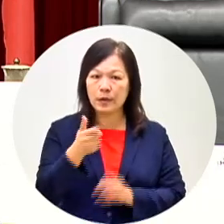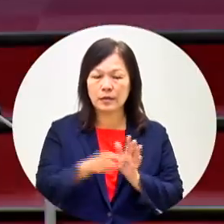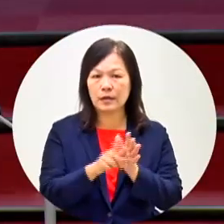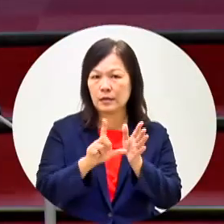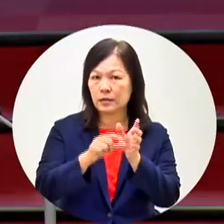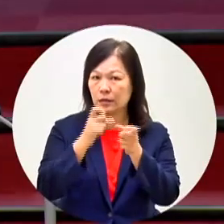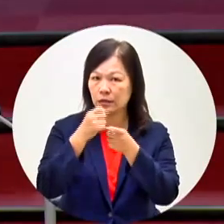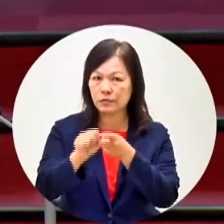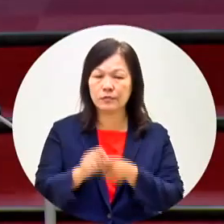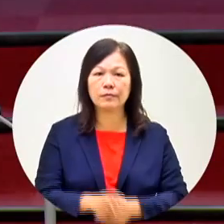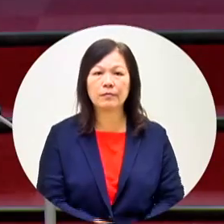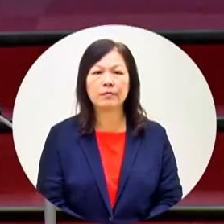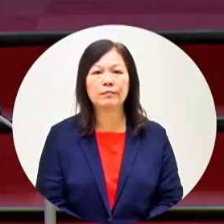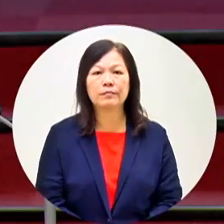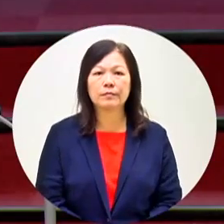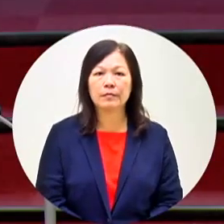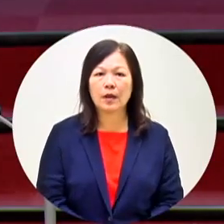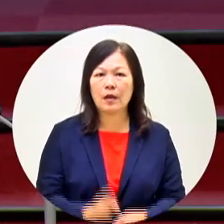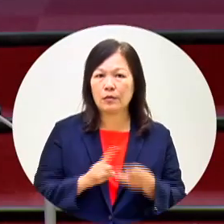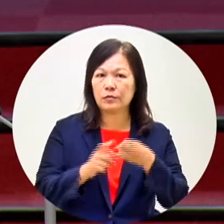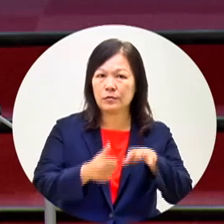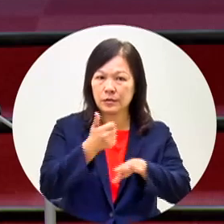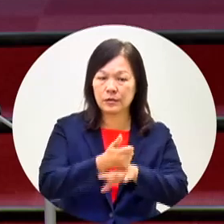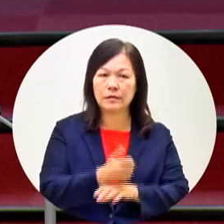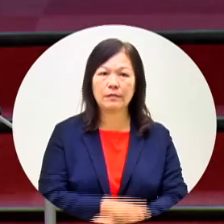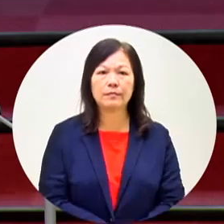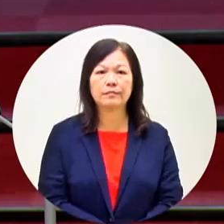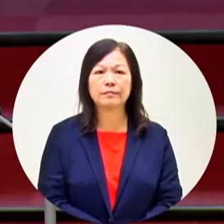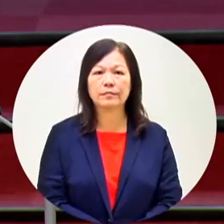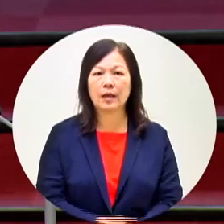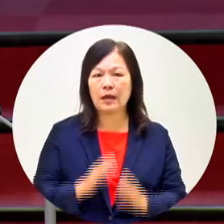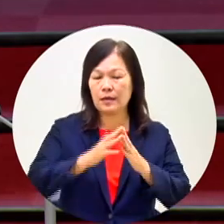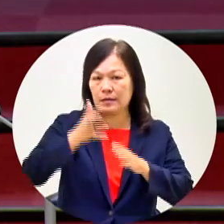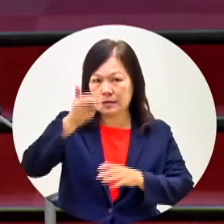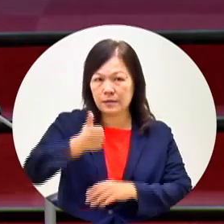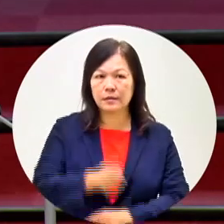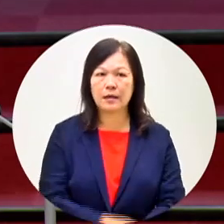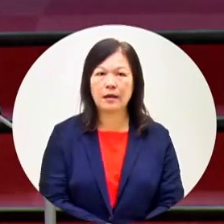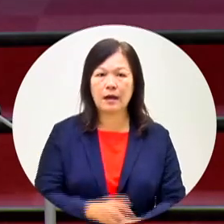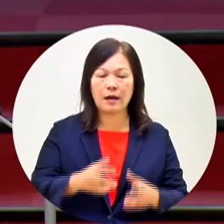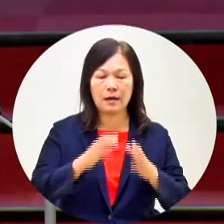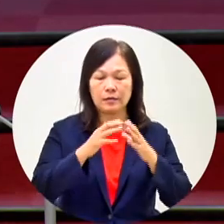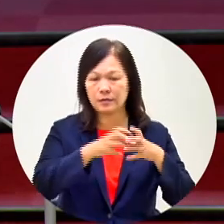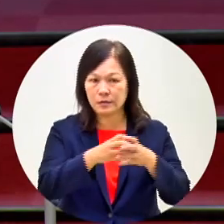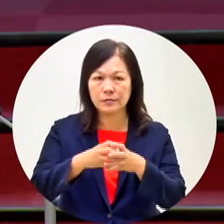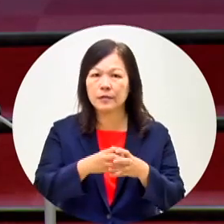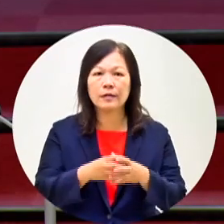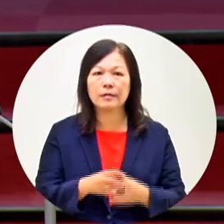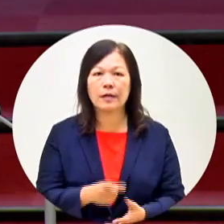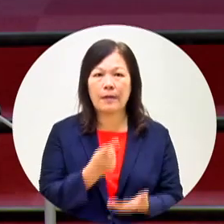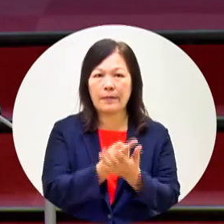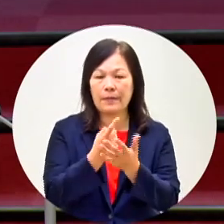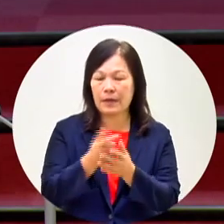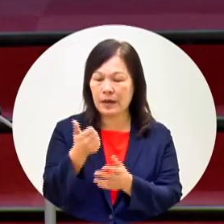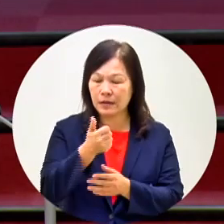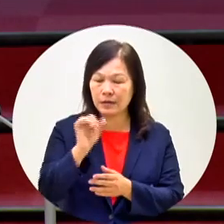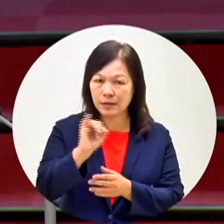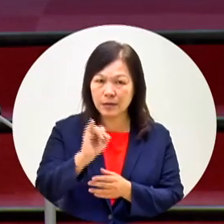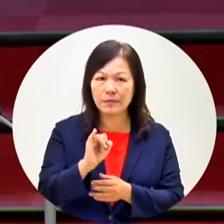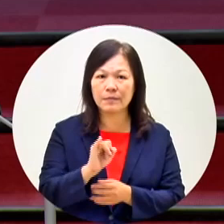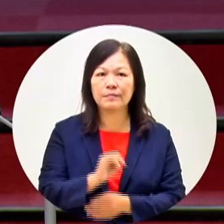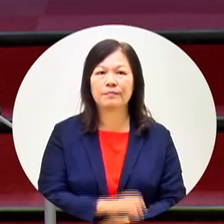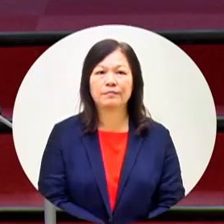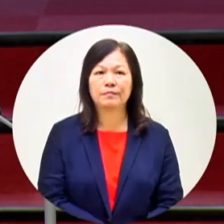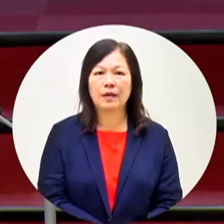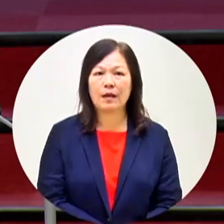席，啊，市长，咱事务团队，咱媒体小姐。啊！咱我敬爱的市民朋友吼，